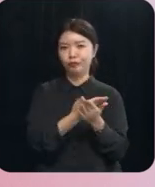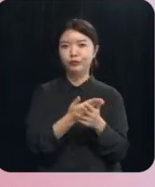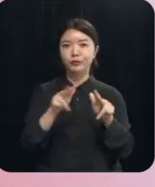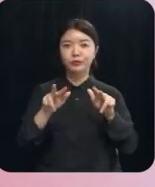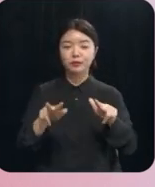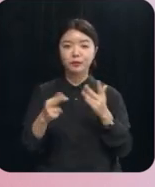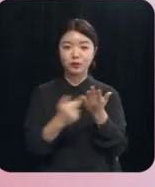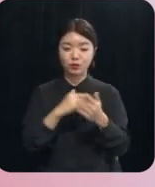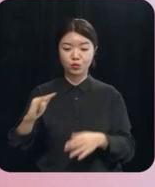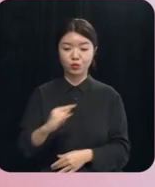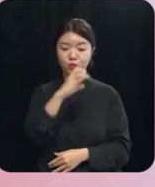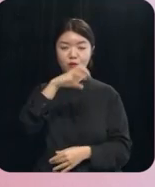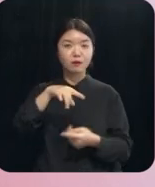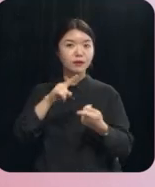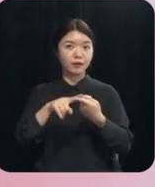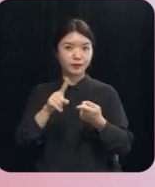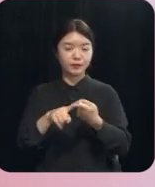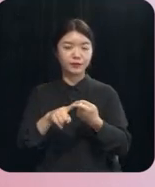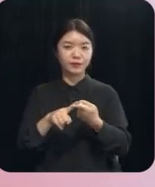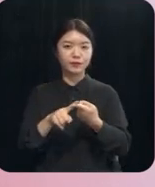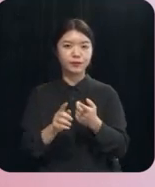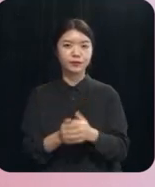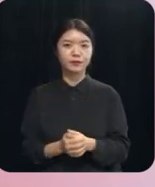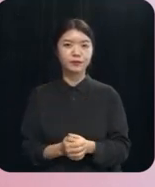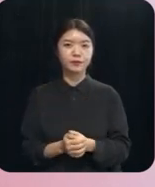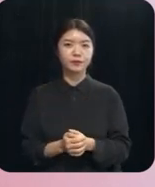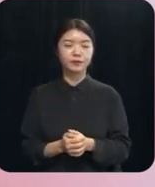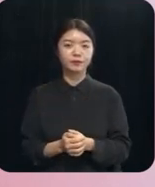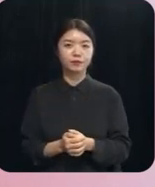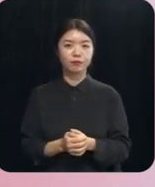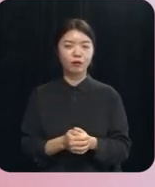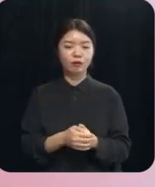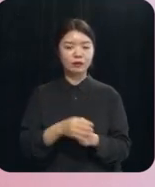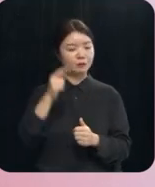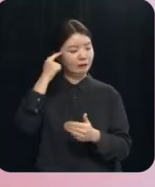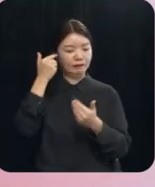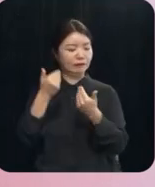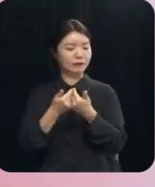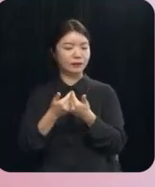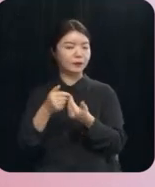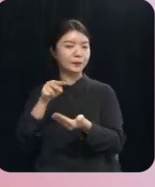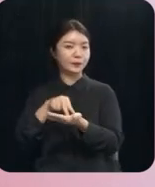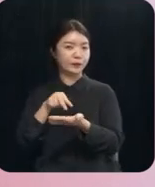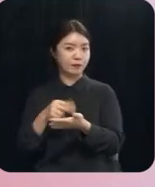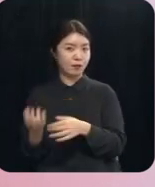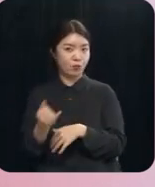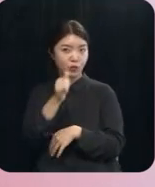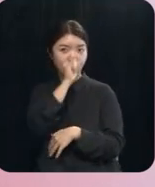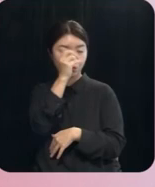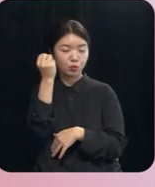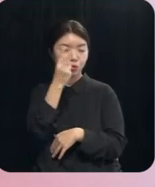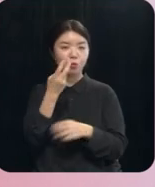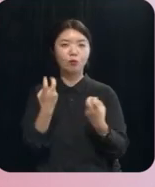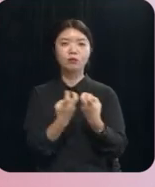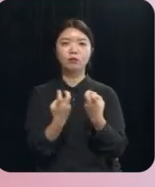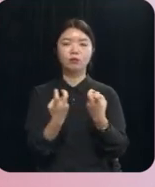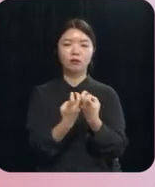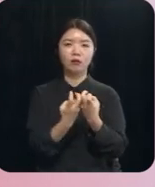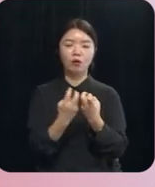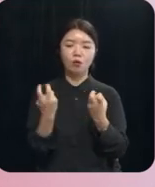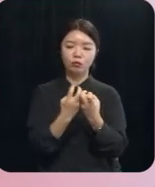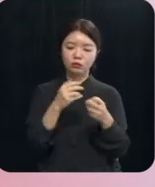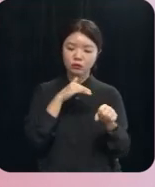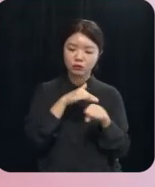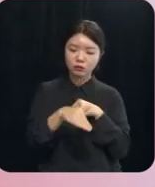지금 제주 관광에 대해서 이제 긍정적이지 못한 인식을 가지고 있고 그리고 어떻게 어떤